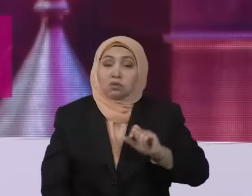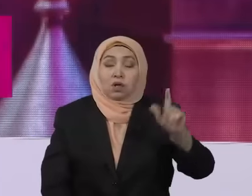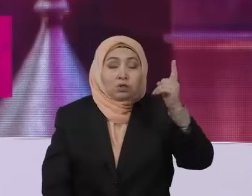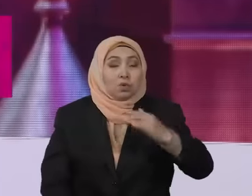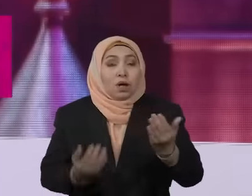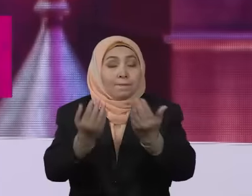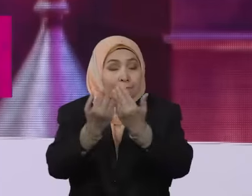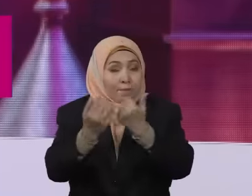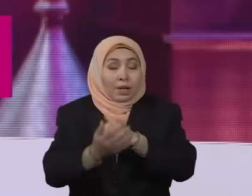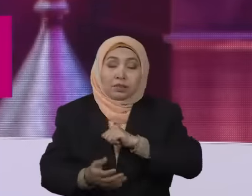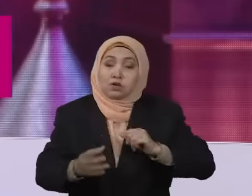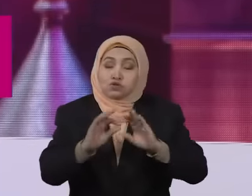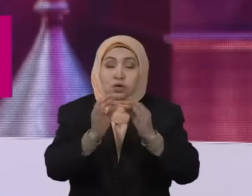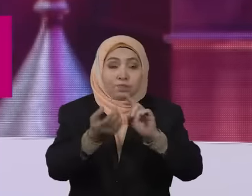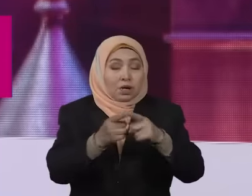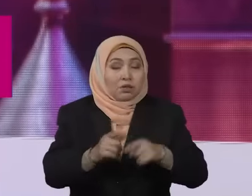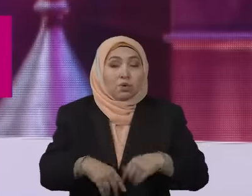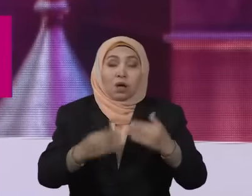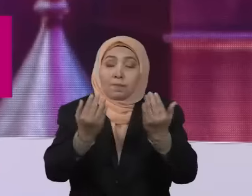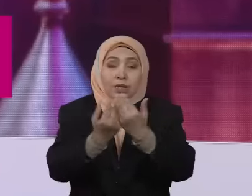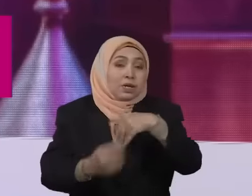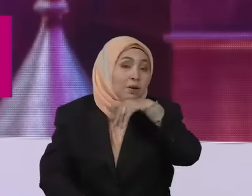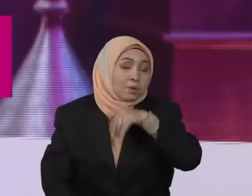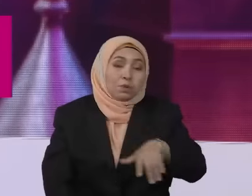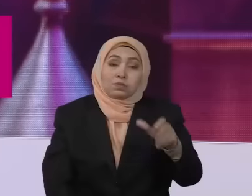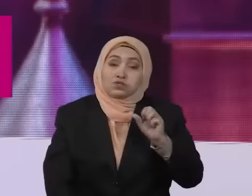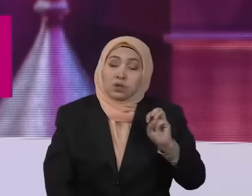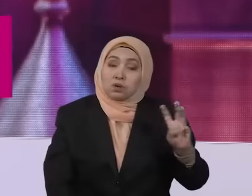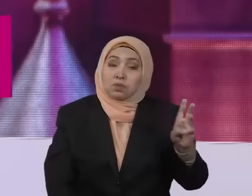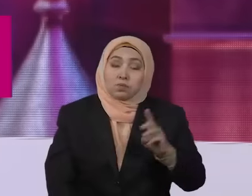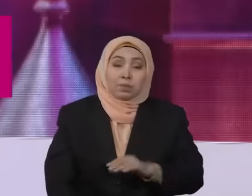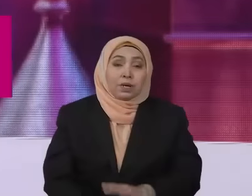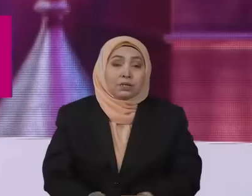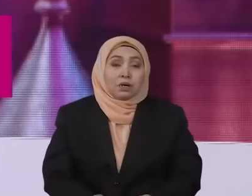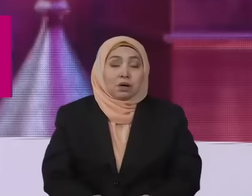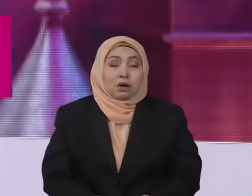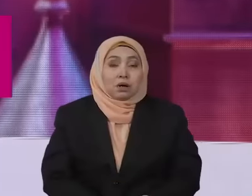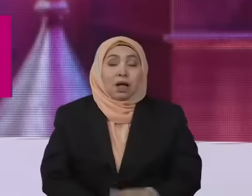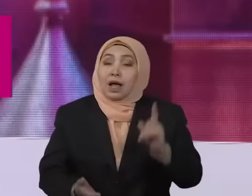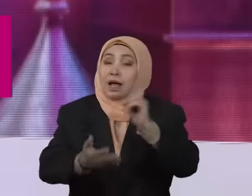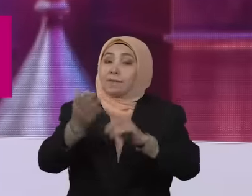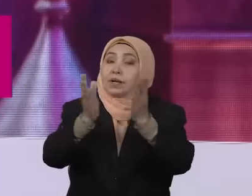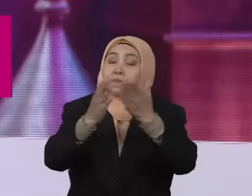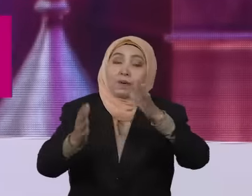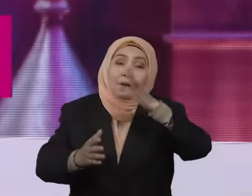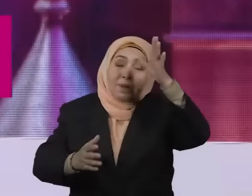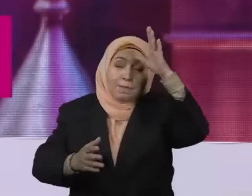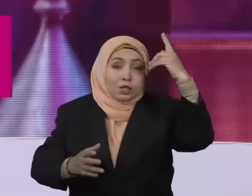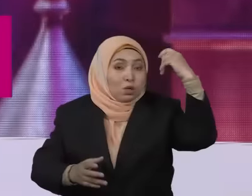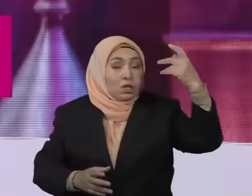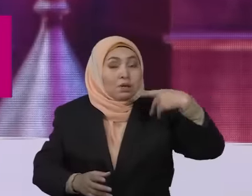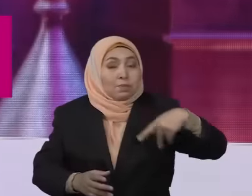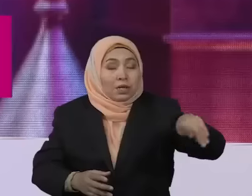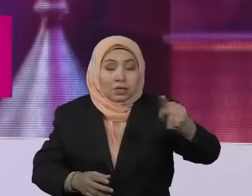wa ala alihi wa sahbihi wa man wala. Allahumma salli ala sayyidina Muhammad, wa ala ali sayyidina Muhammad. Berkhabar ayahanda dan bonda, tuan-tuan dan